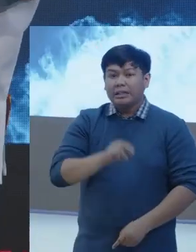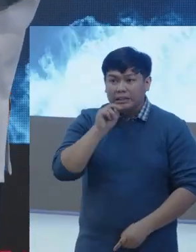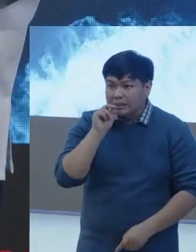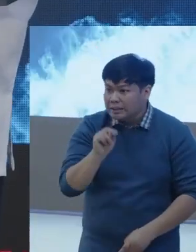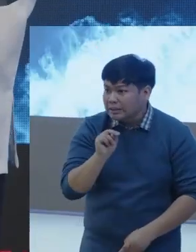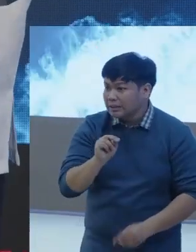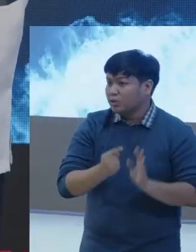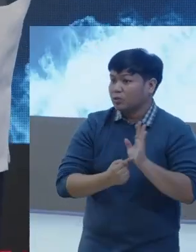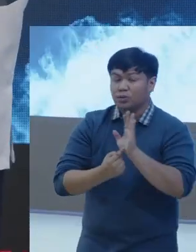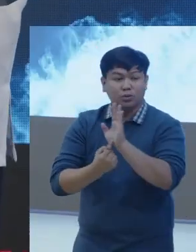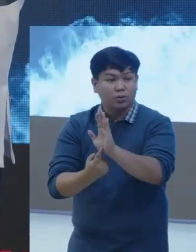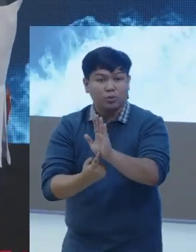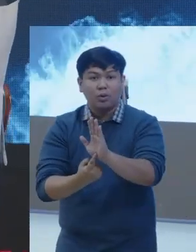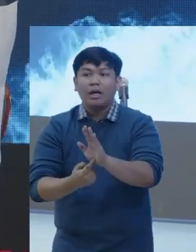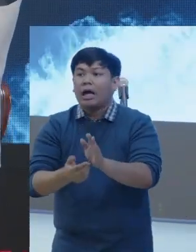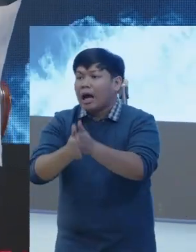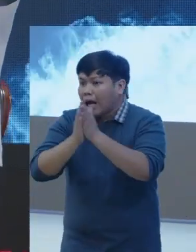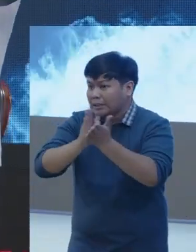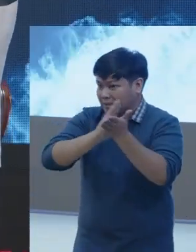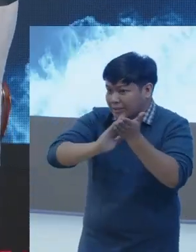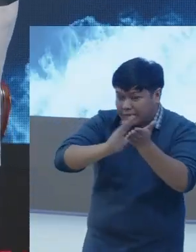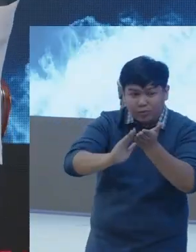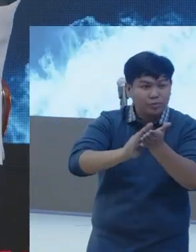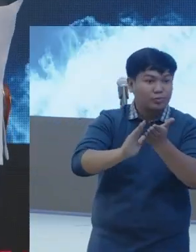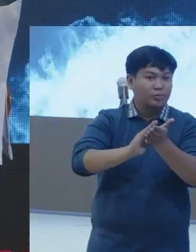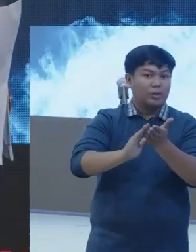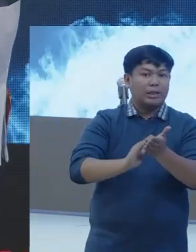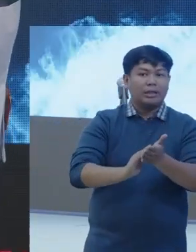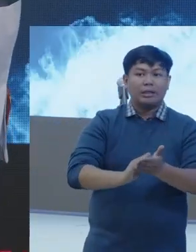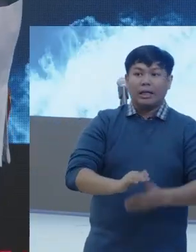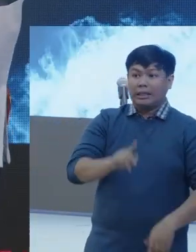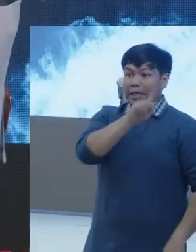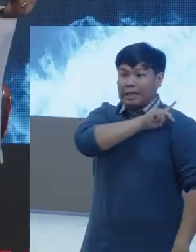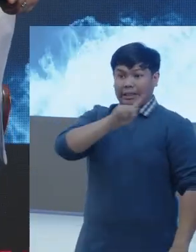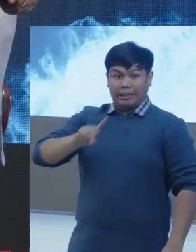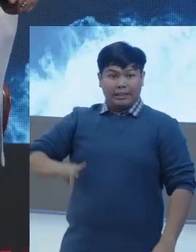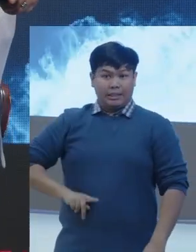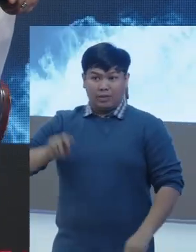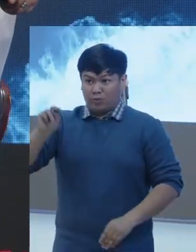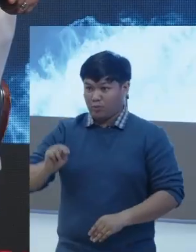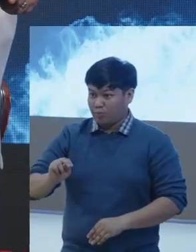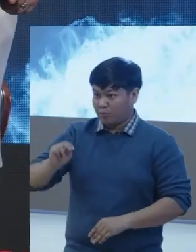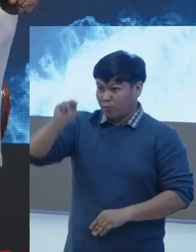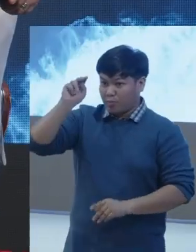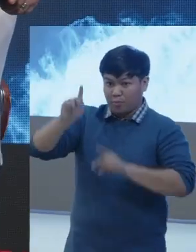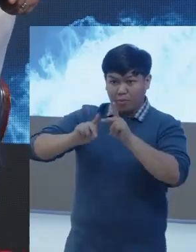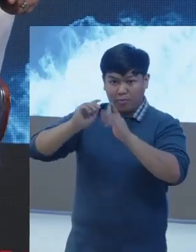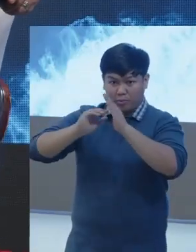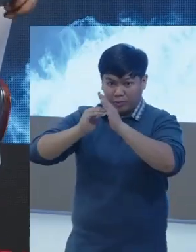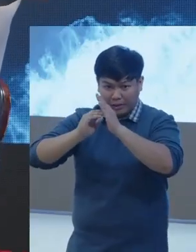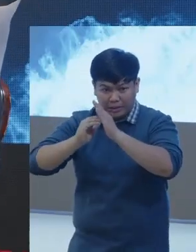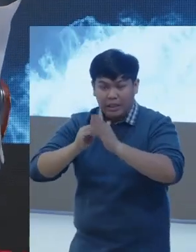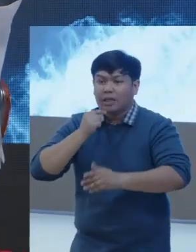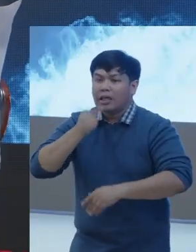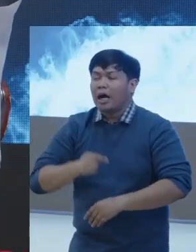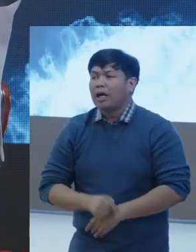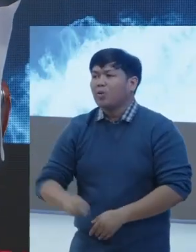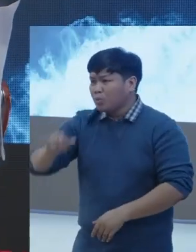pagsisisi na iniutos ng hari ng Nineveh para sa lahat sa kanyang buong bayan.